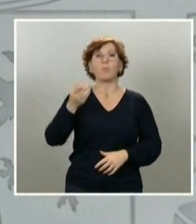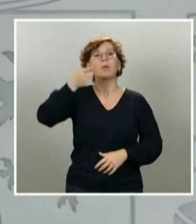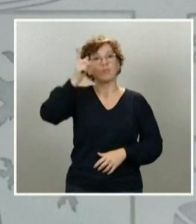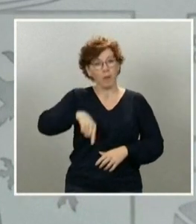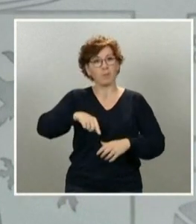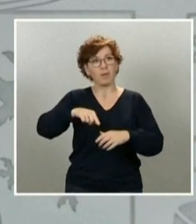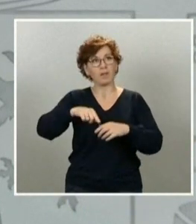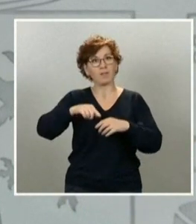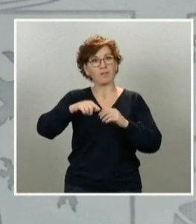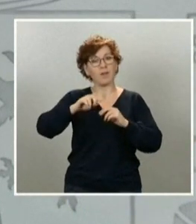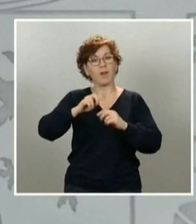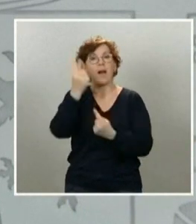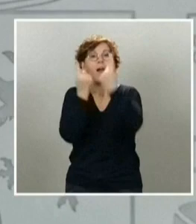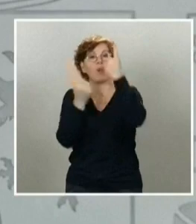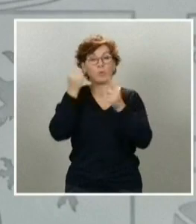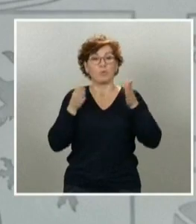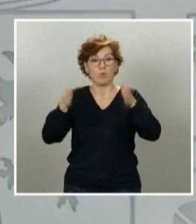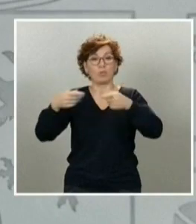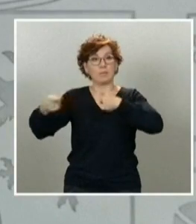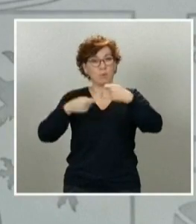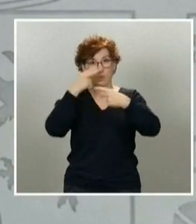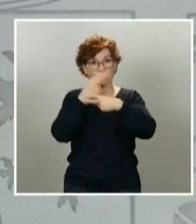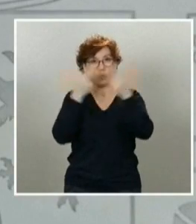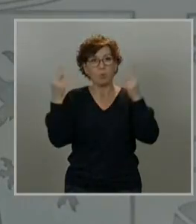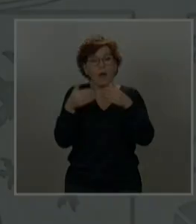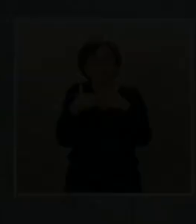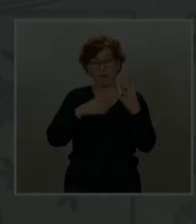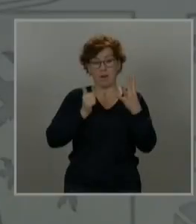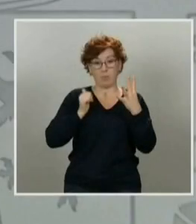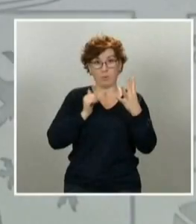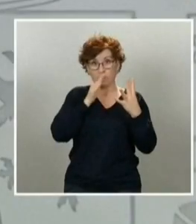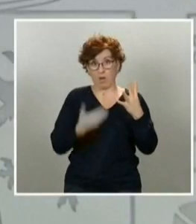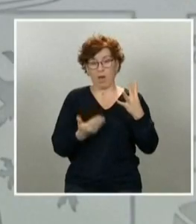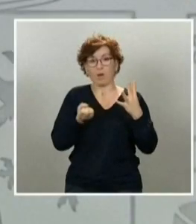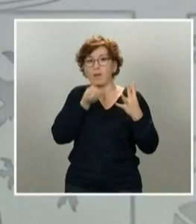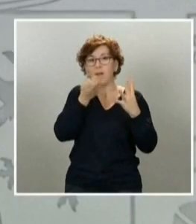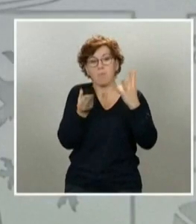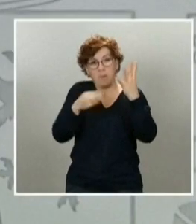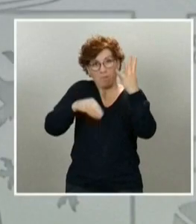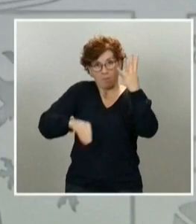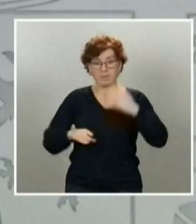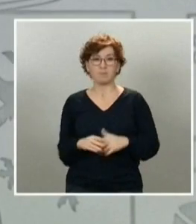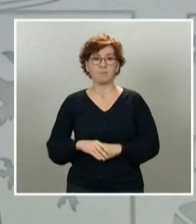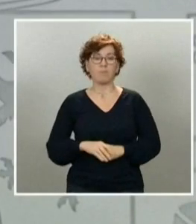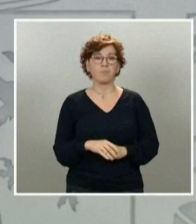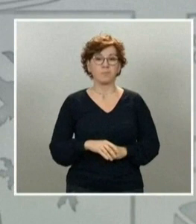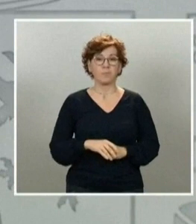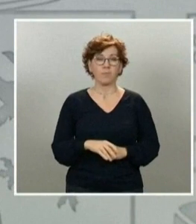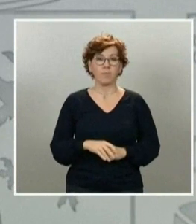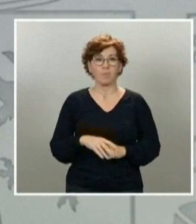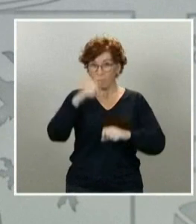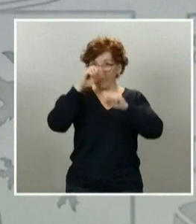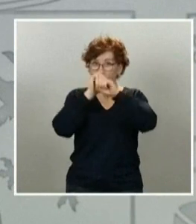werden öffentliche Einrichtungen zu bestimmten Zeiten wieder öffnen können. Ab dem 4. Mai werden die Bürger dann auch verpflichtet sein, in allen